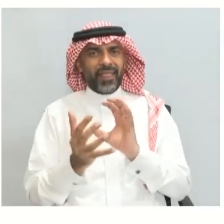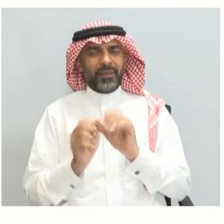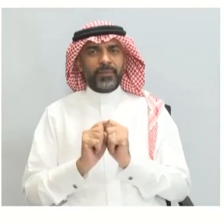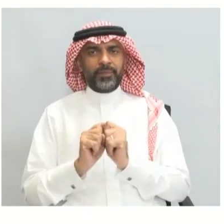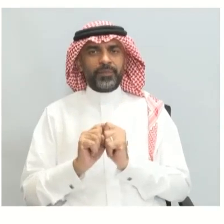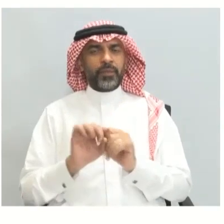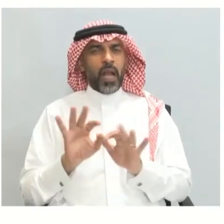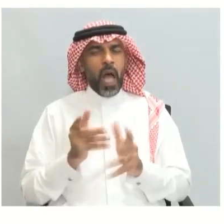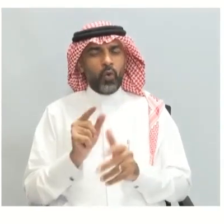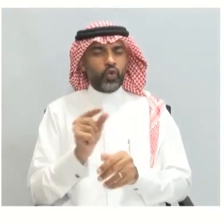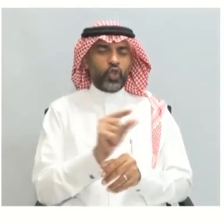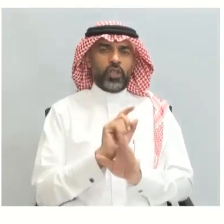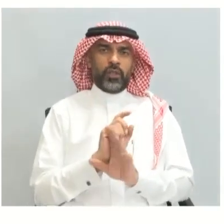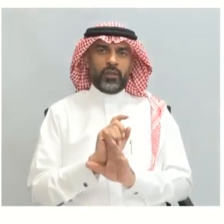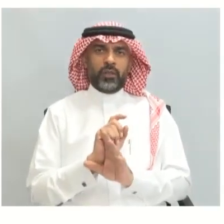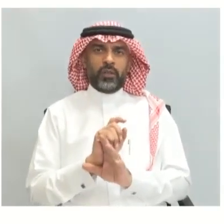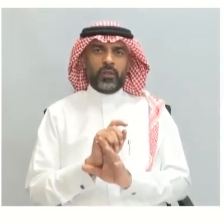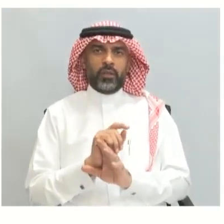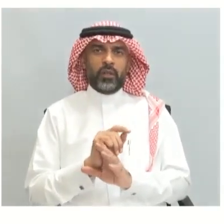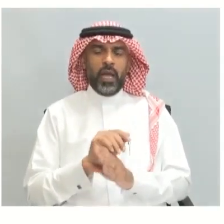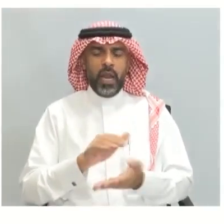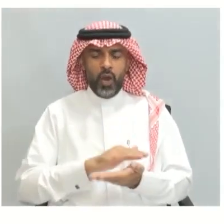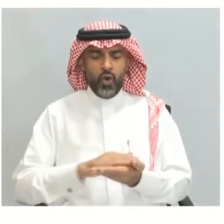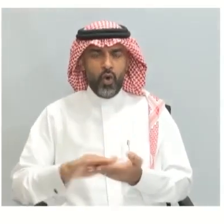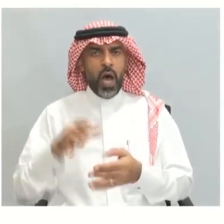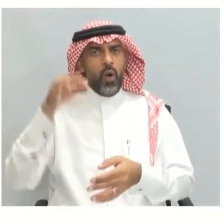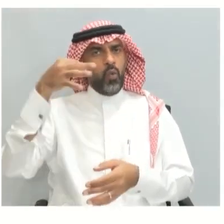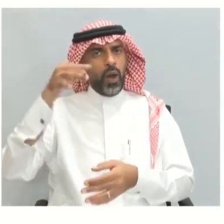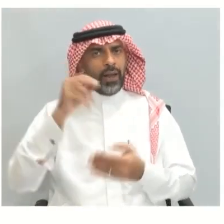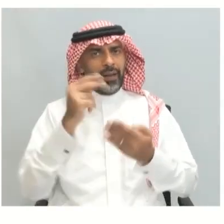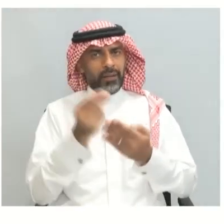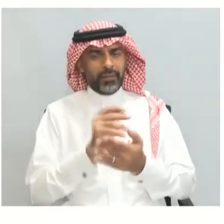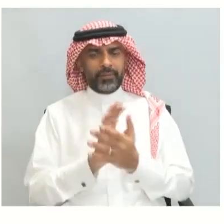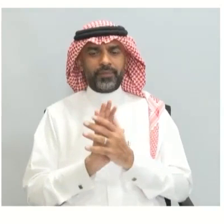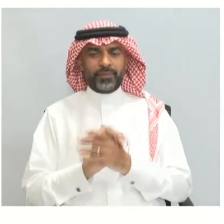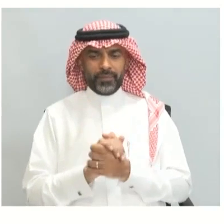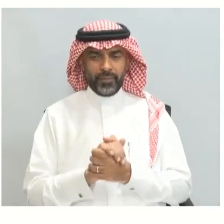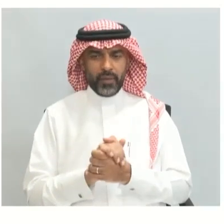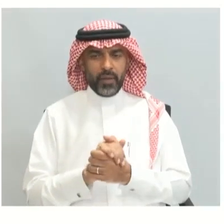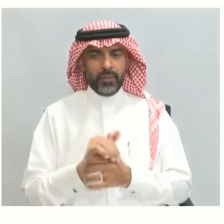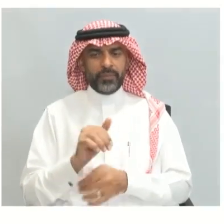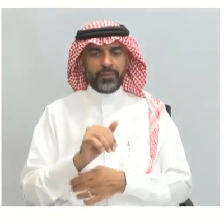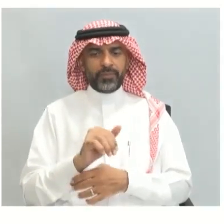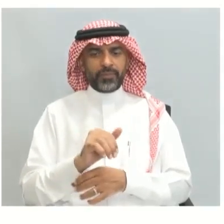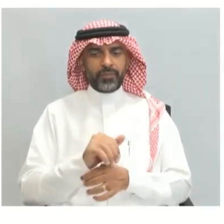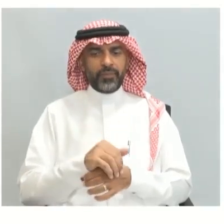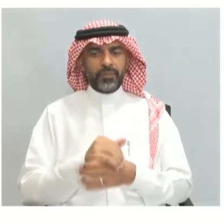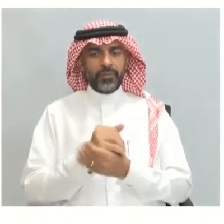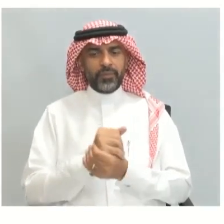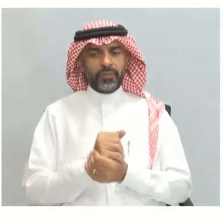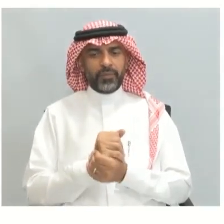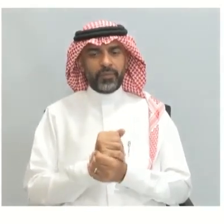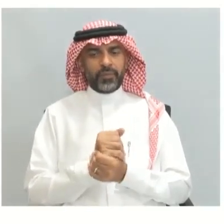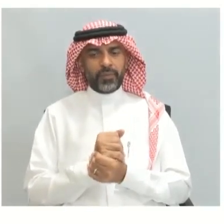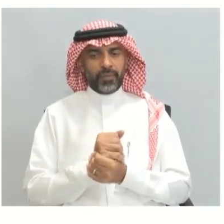لجزء منه على لوح مستوي او على ورقه ابنائي وبنات الطلاب اذا من خلال هذه الخريطه